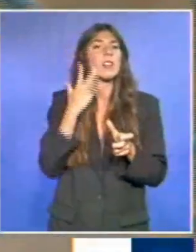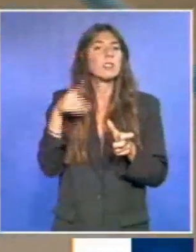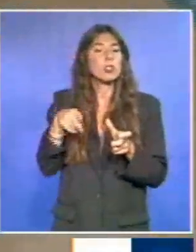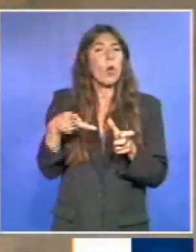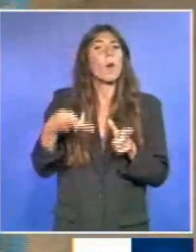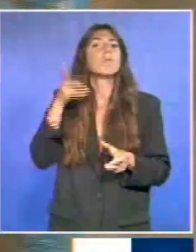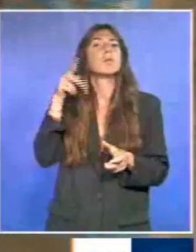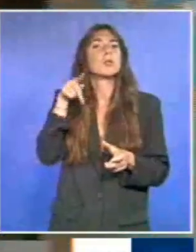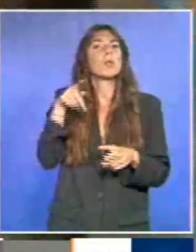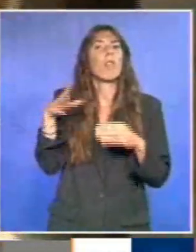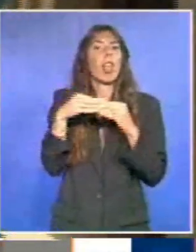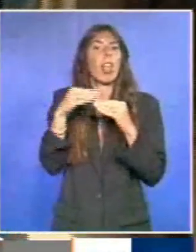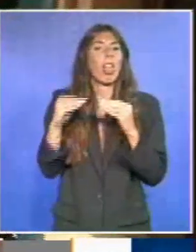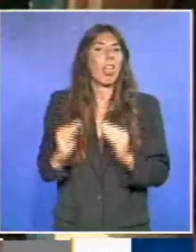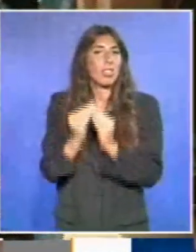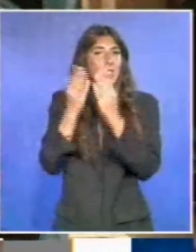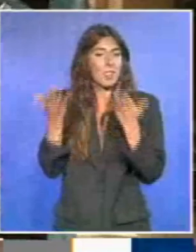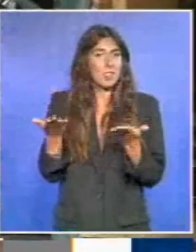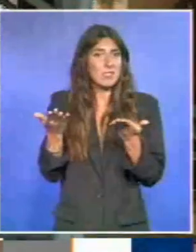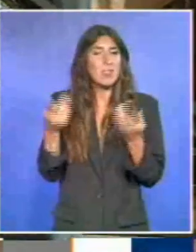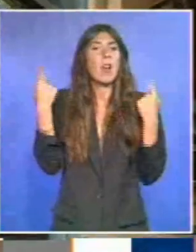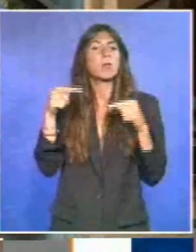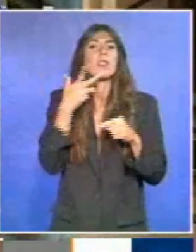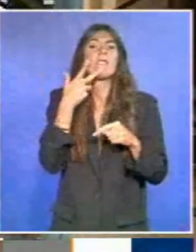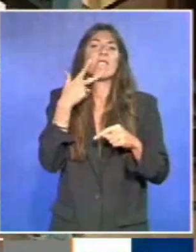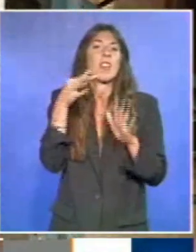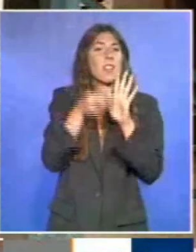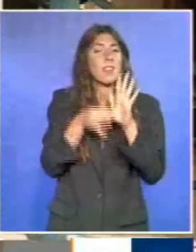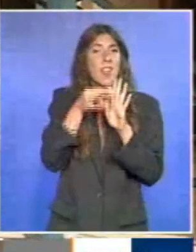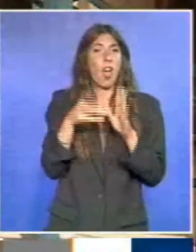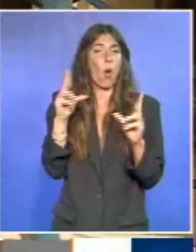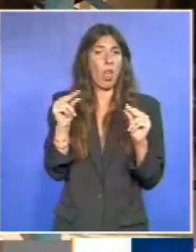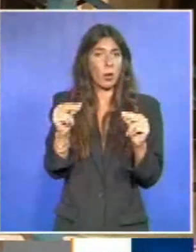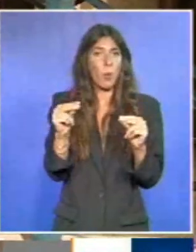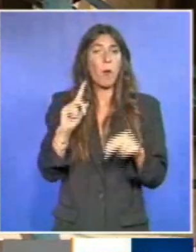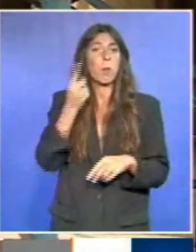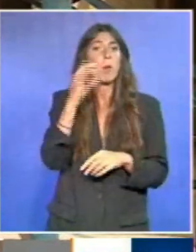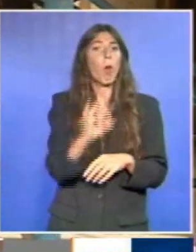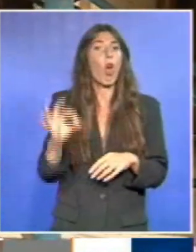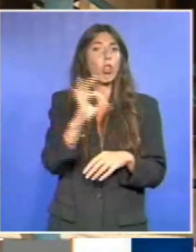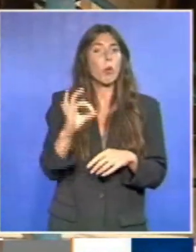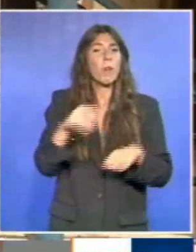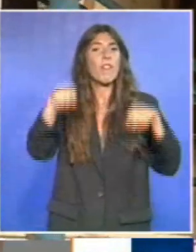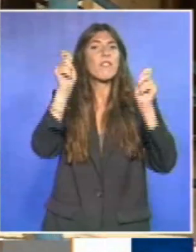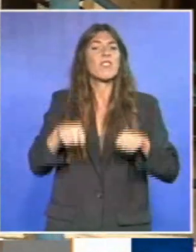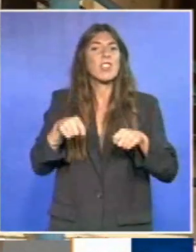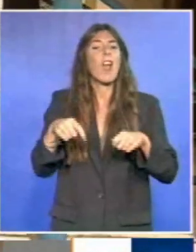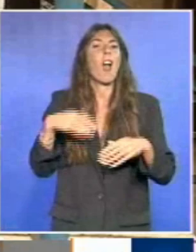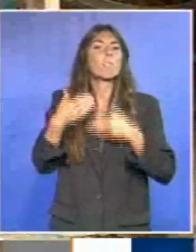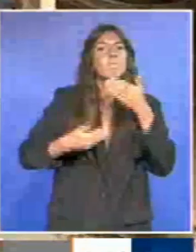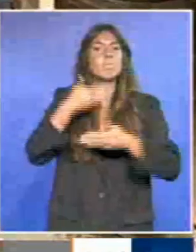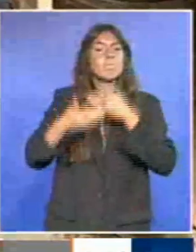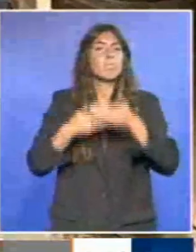è quello dell'edilizia da qui la volontà di introdurre nuove regole dal primo ottobre è previsto l'avvio di un nuovo sistema di